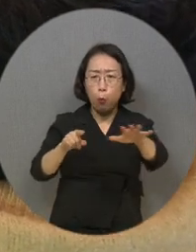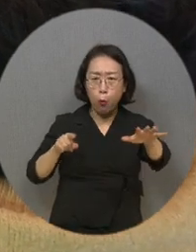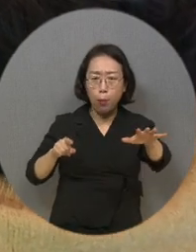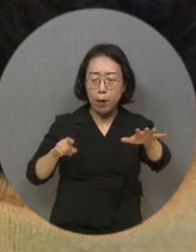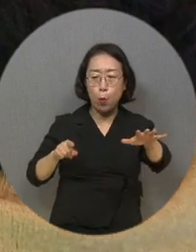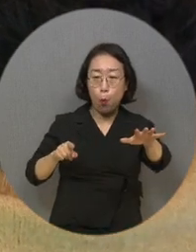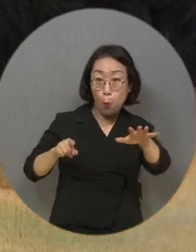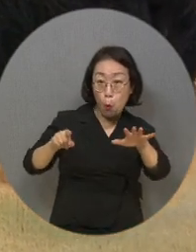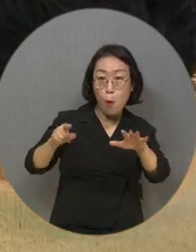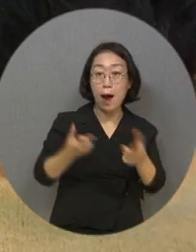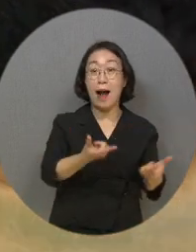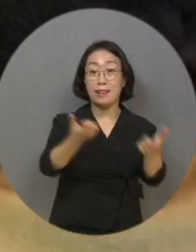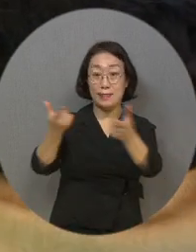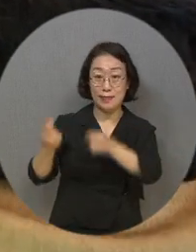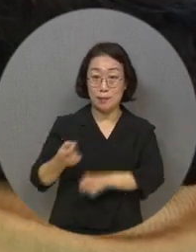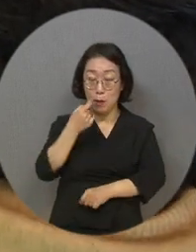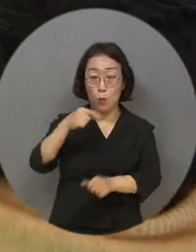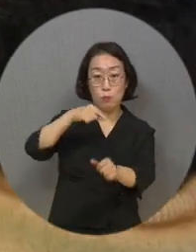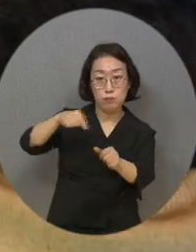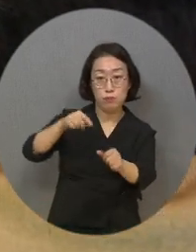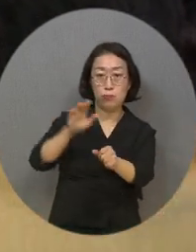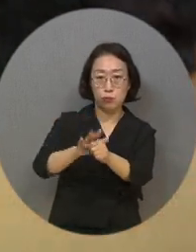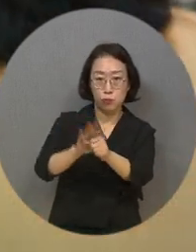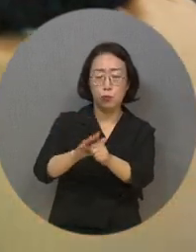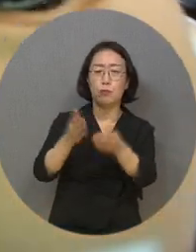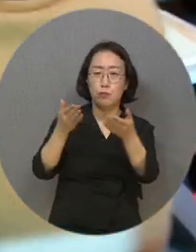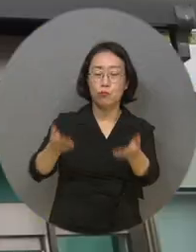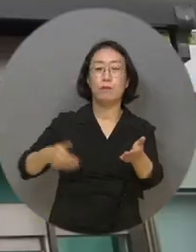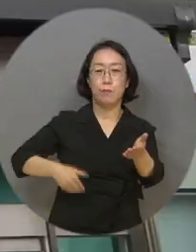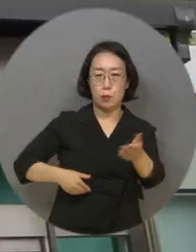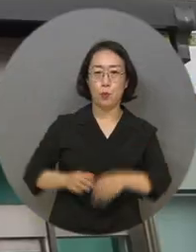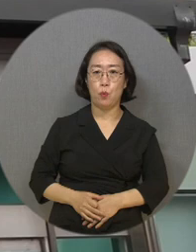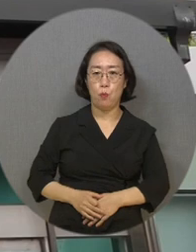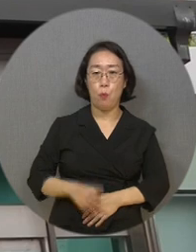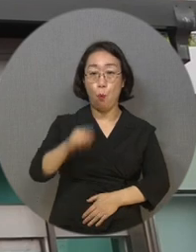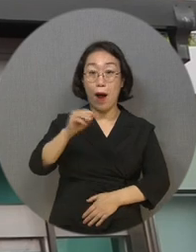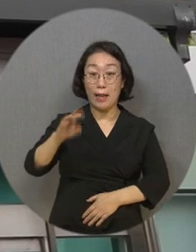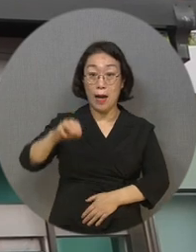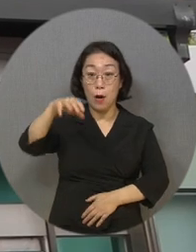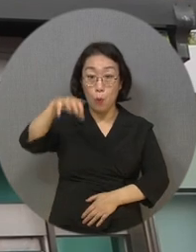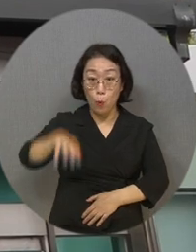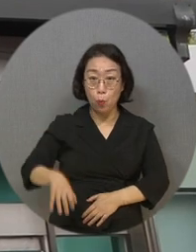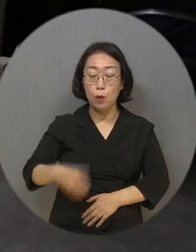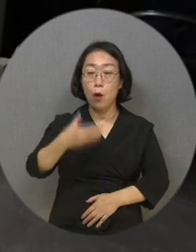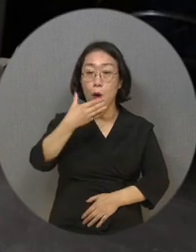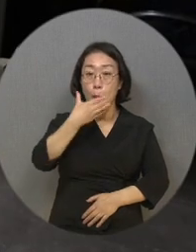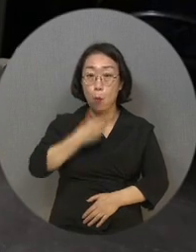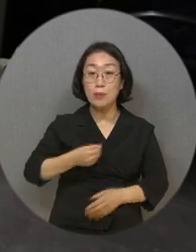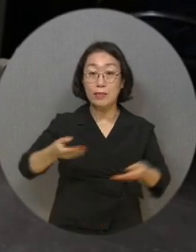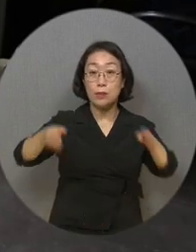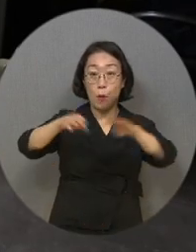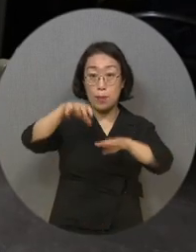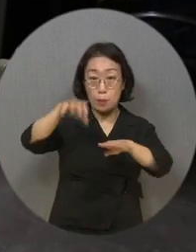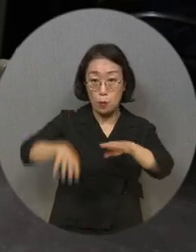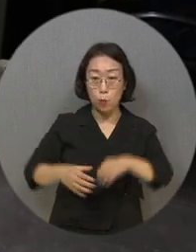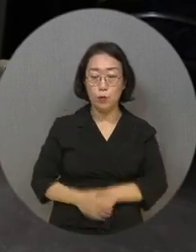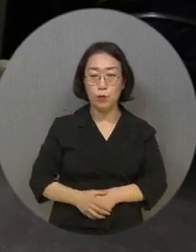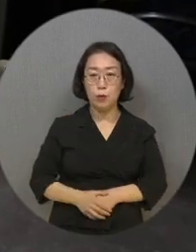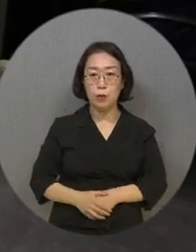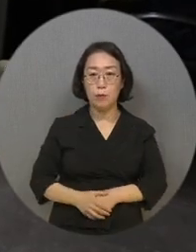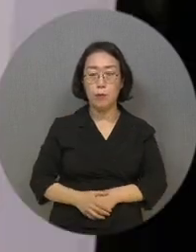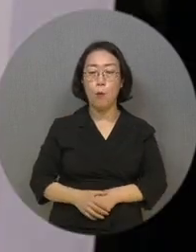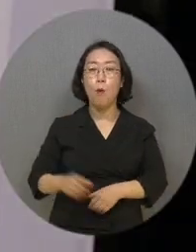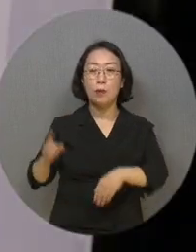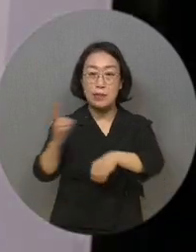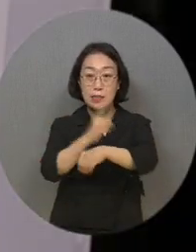취약계층의 불편과 소외를 방지하기 위한 노력이 필요합니다. 광양시 장애인종합복지관에서는 정보화 교육 프로그램을 상시